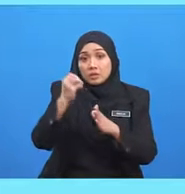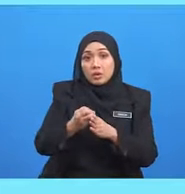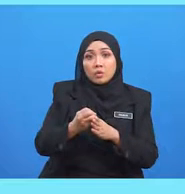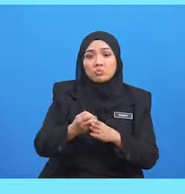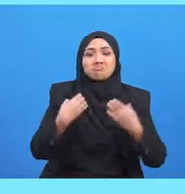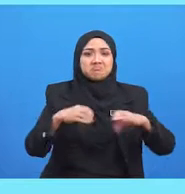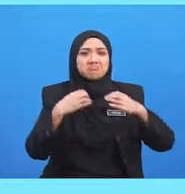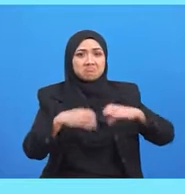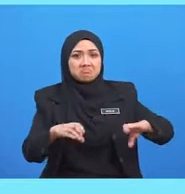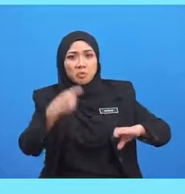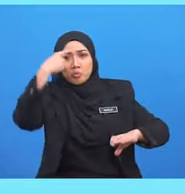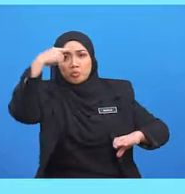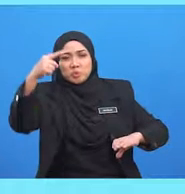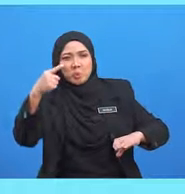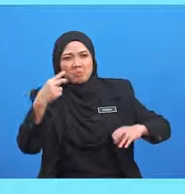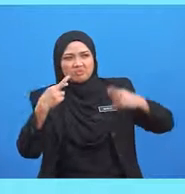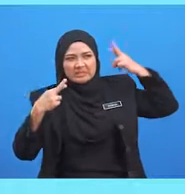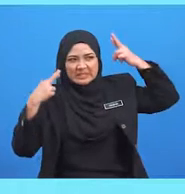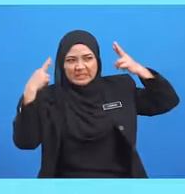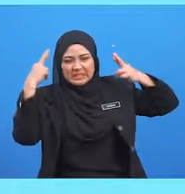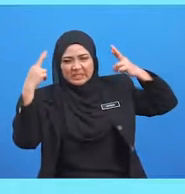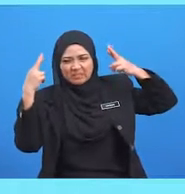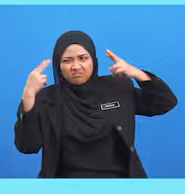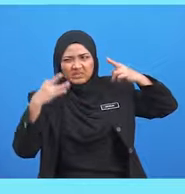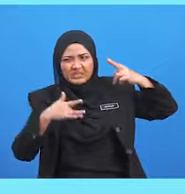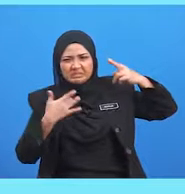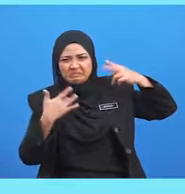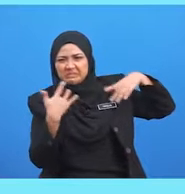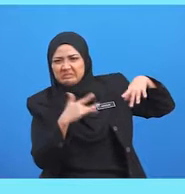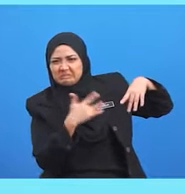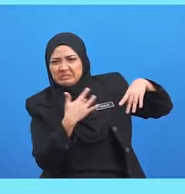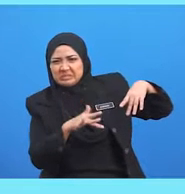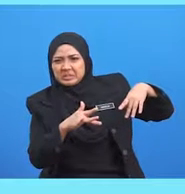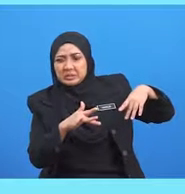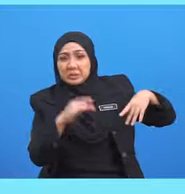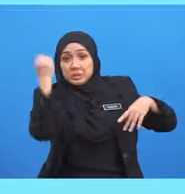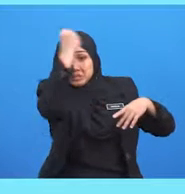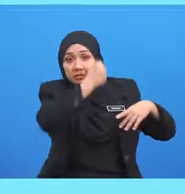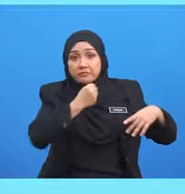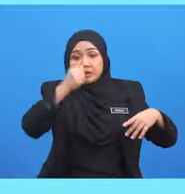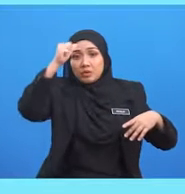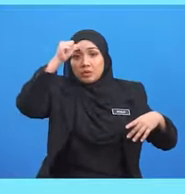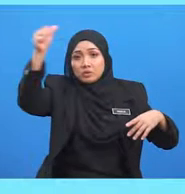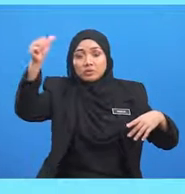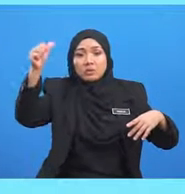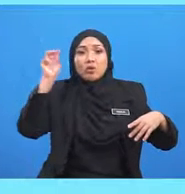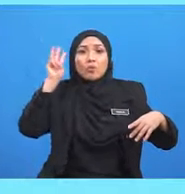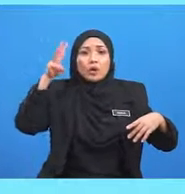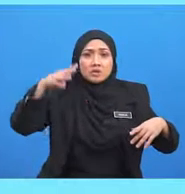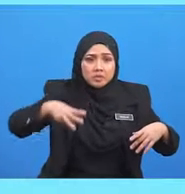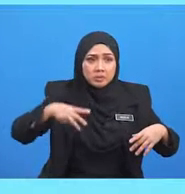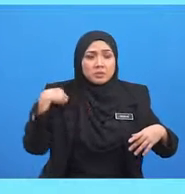lain selain daripada Allah Subhanahu wa taala, atau cuba-cuba untuk meragui